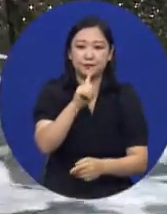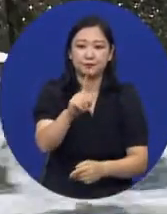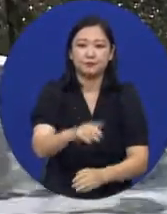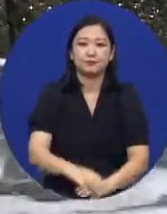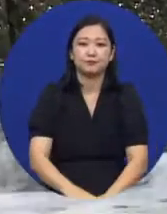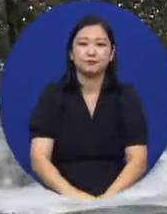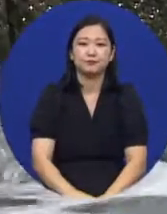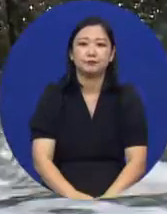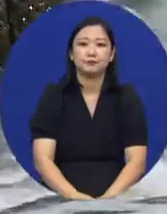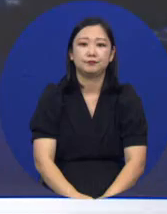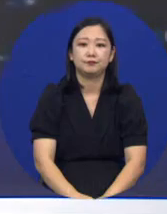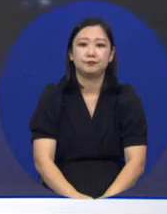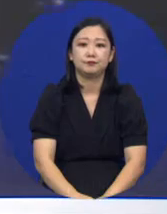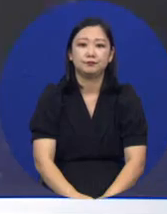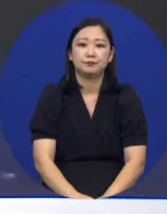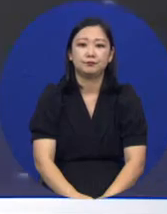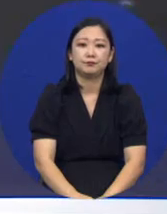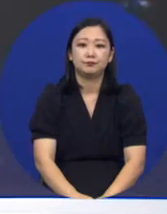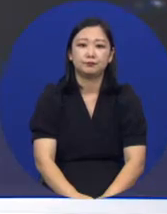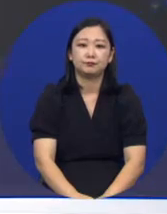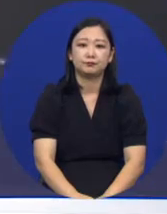밝혔습니다.